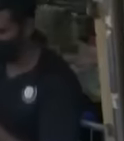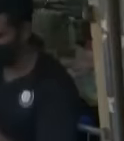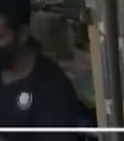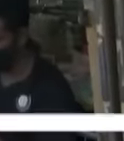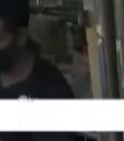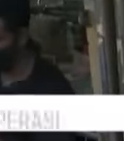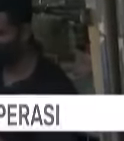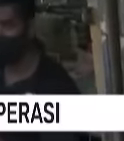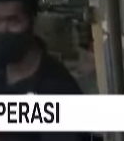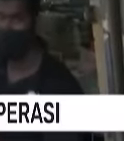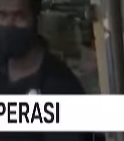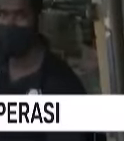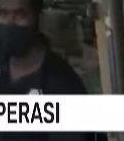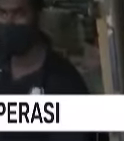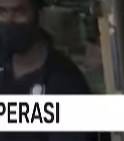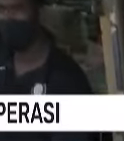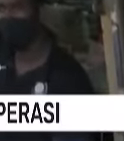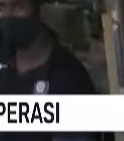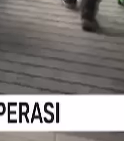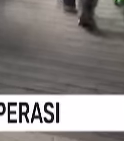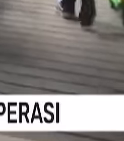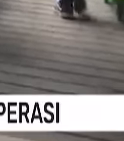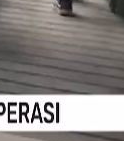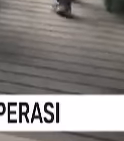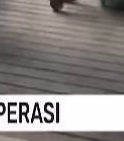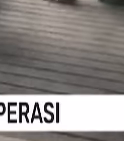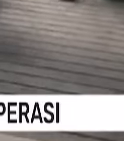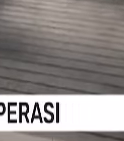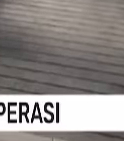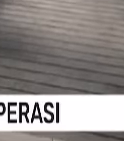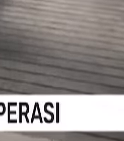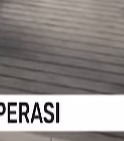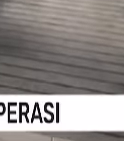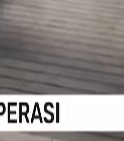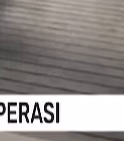Labuan kembali hidup setelah peralihan ke fasa 3 PPN.